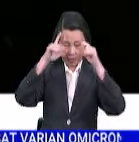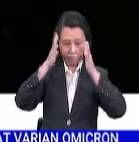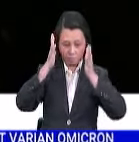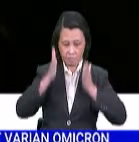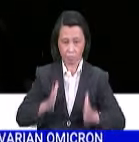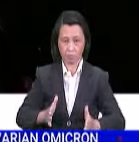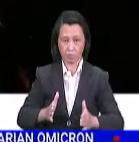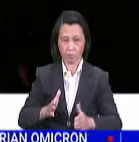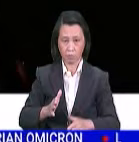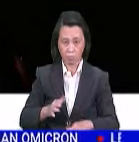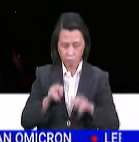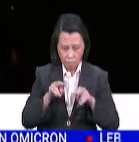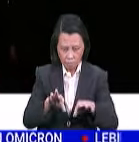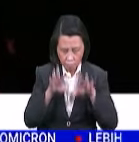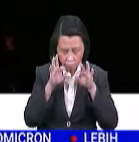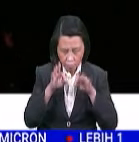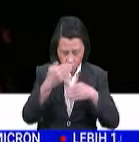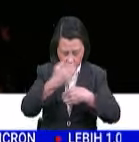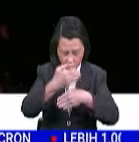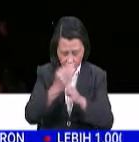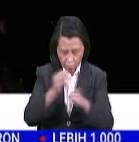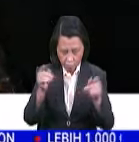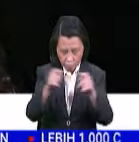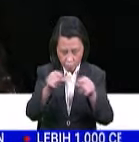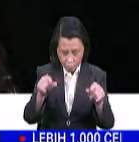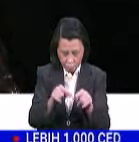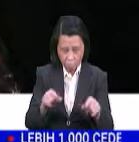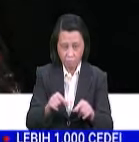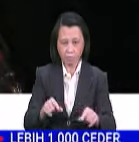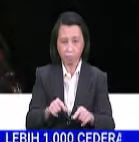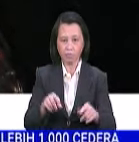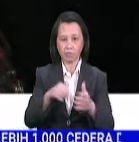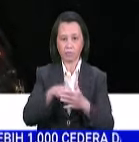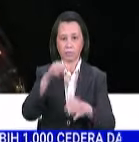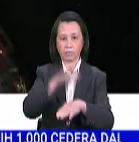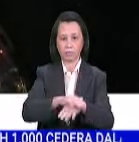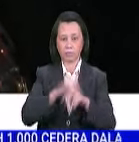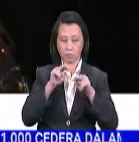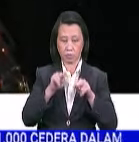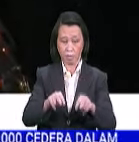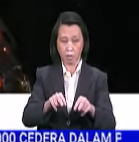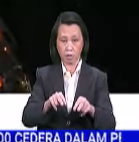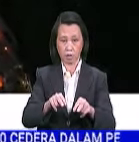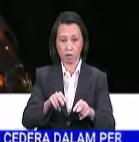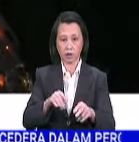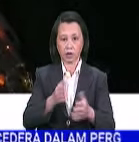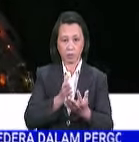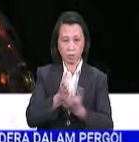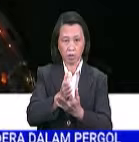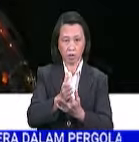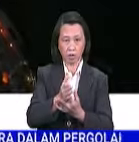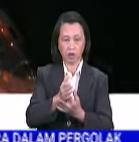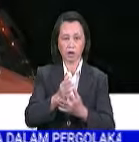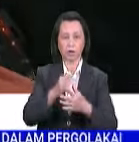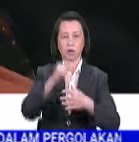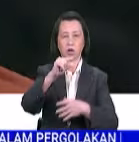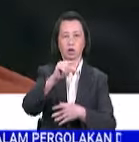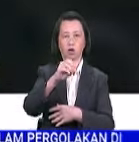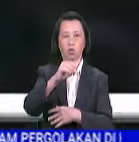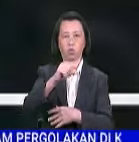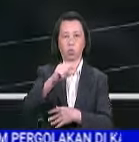Perry menemukan rupa bentuk unik Century Pink apabila melihat pekan itu menerusi Google